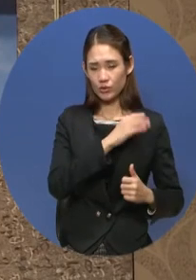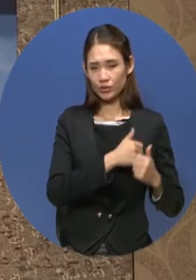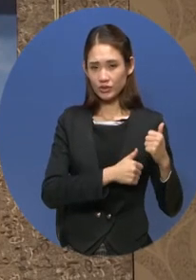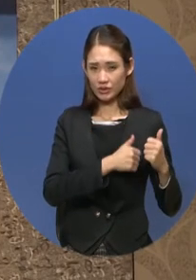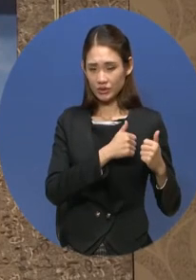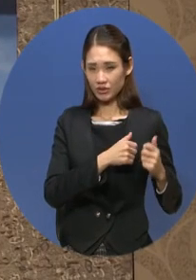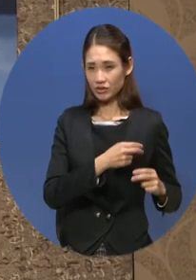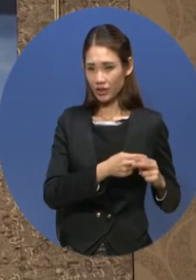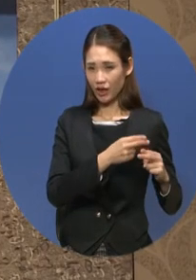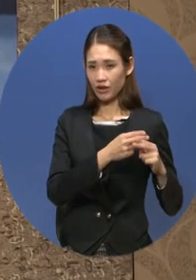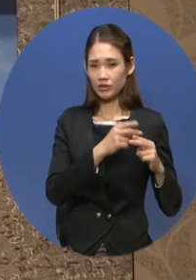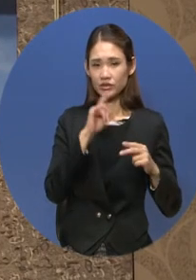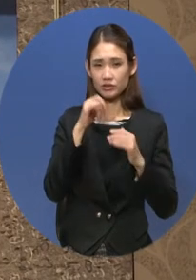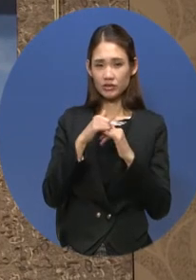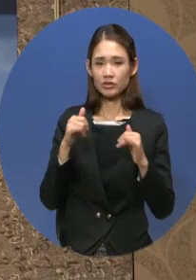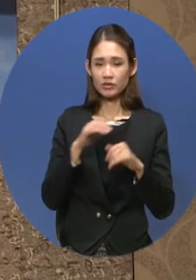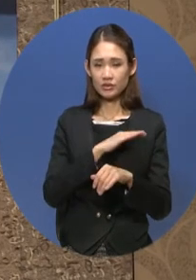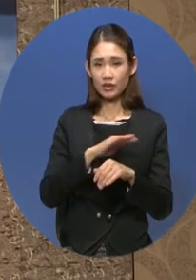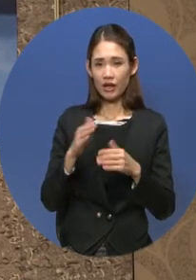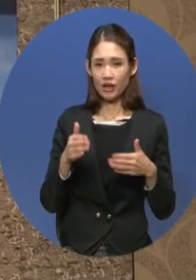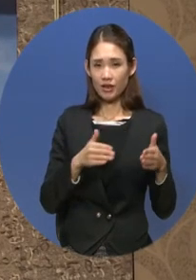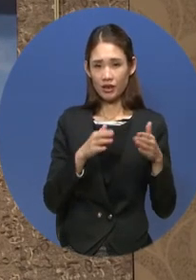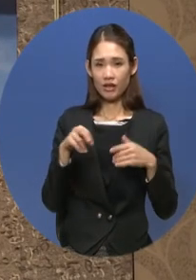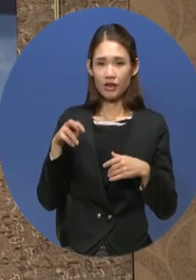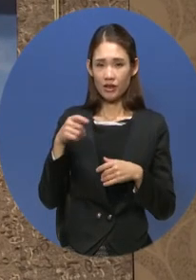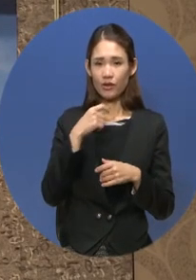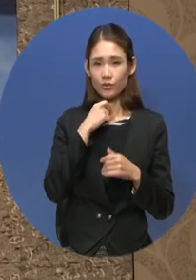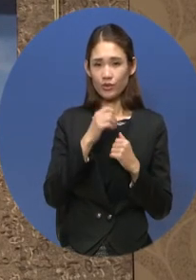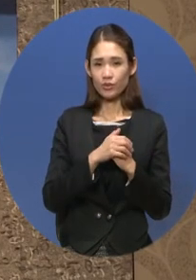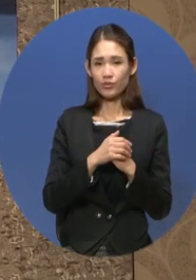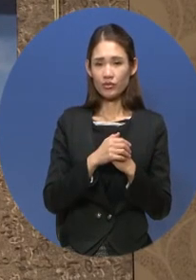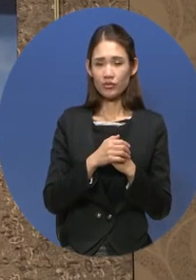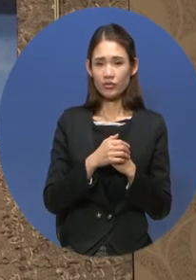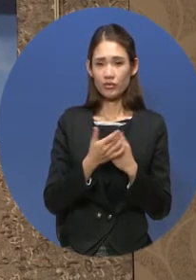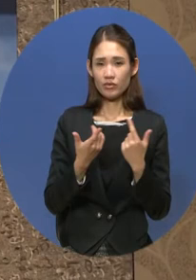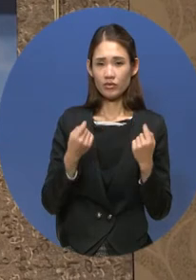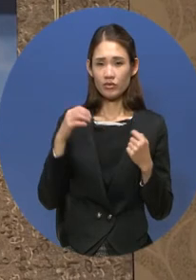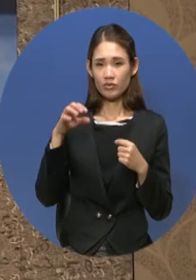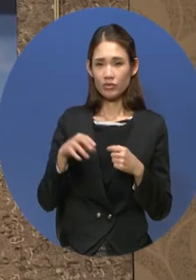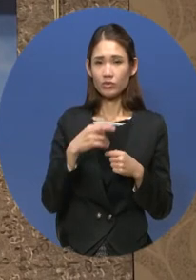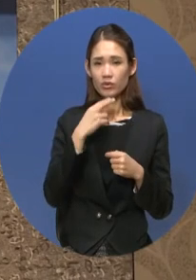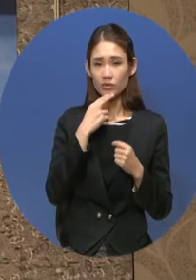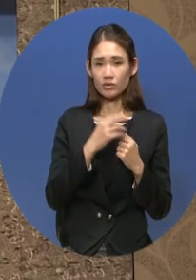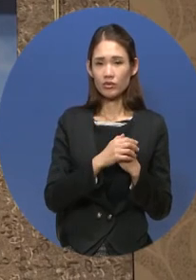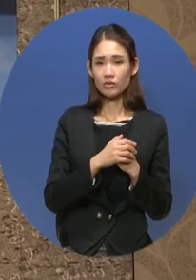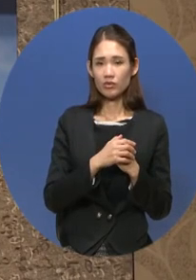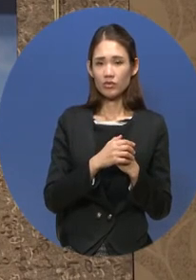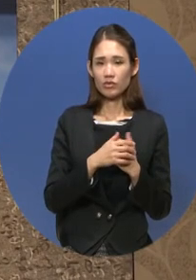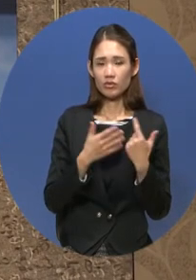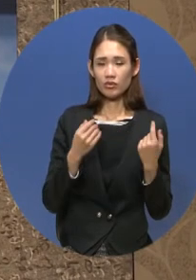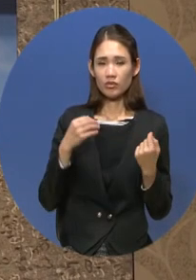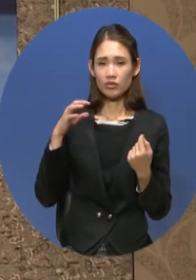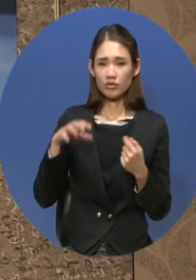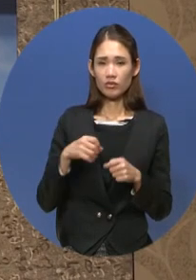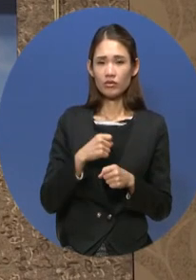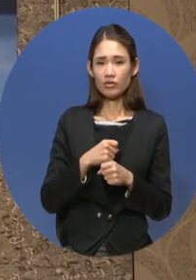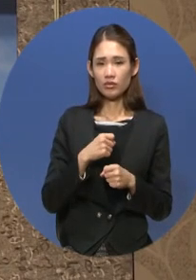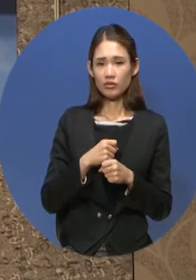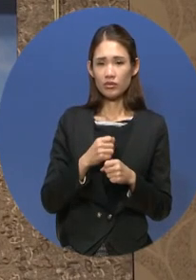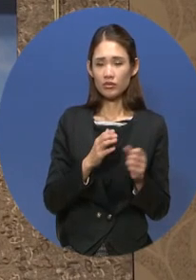쌓아서 그 예술인의 길을 제대로 걷고 싶다. 그런데 그런 공간이 없다. 그래서 네. 그런